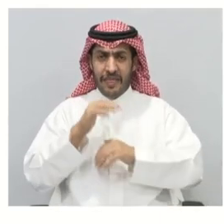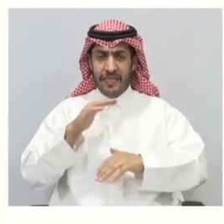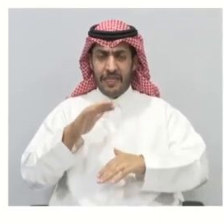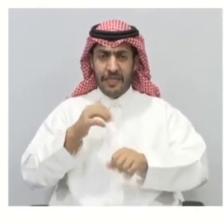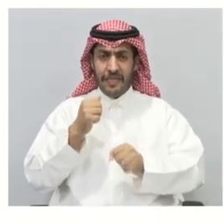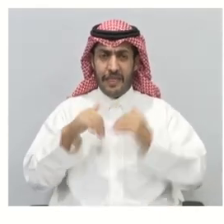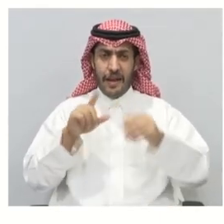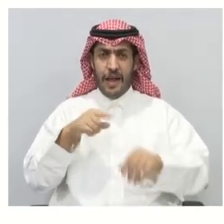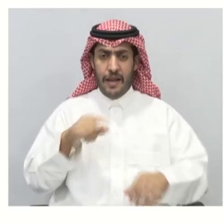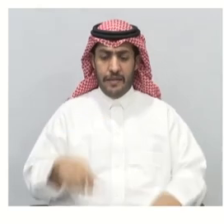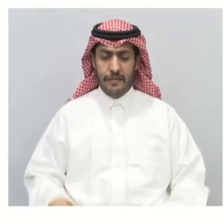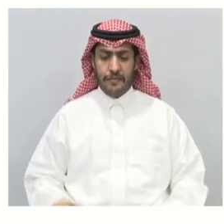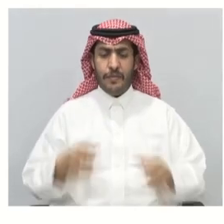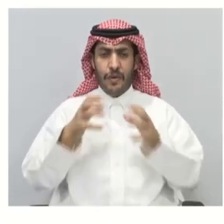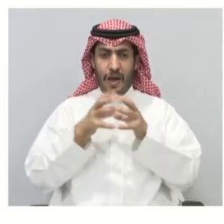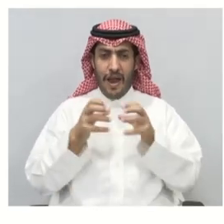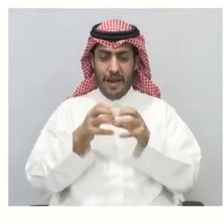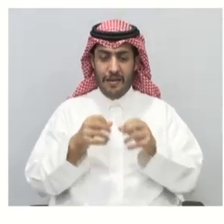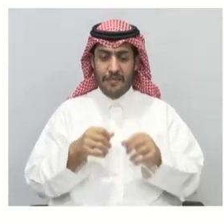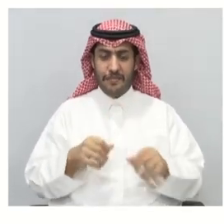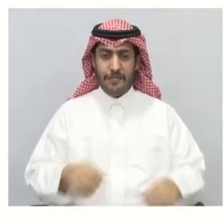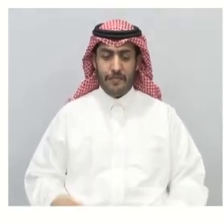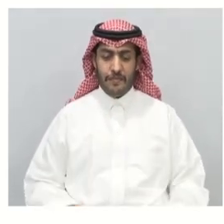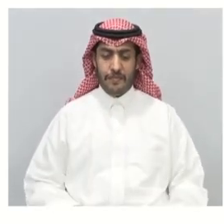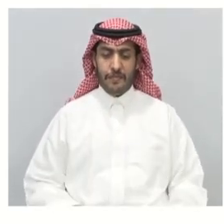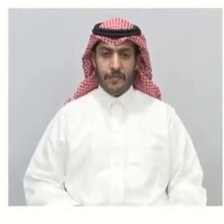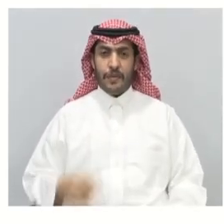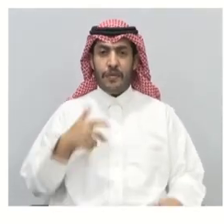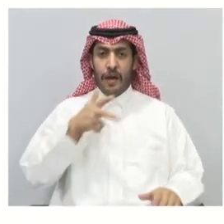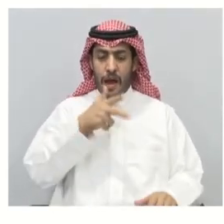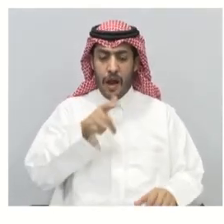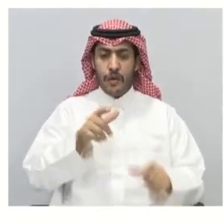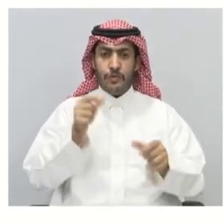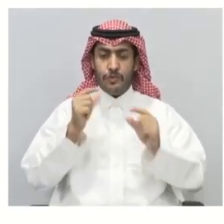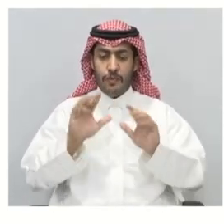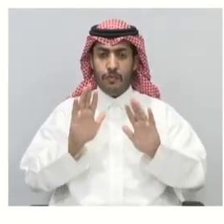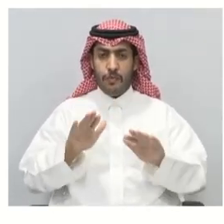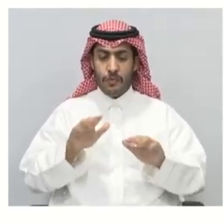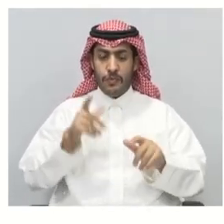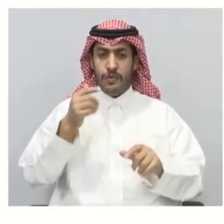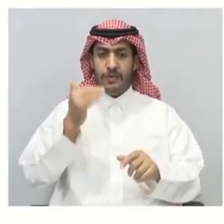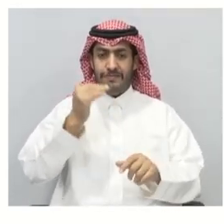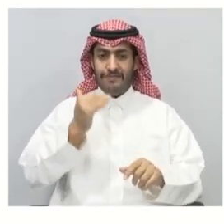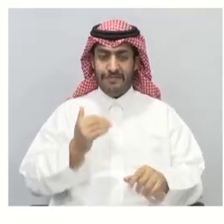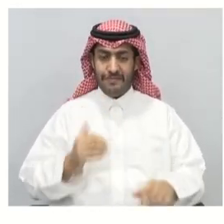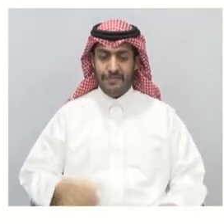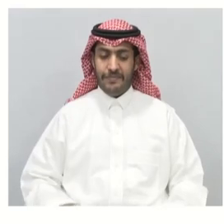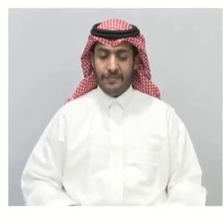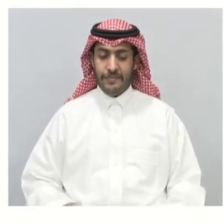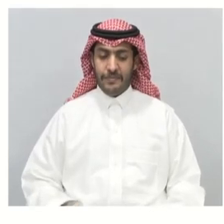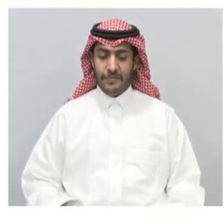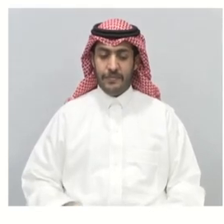جميل وحلل اولا احاكي الجمل الوارده في نصوص الوحده